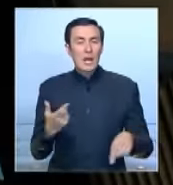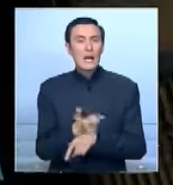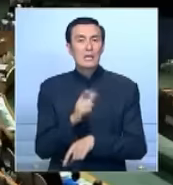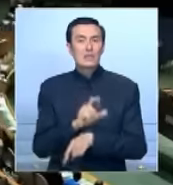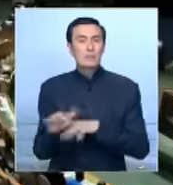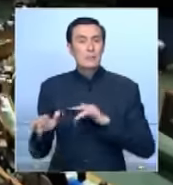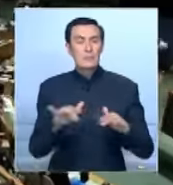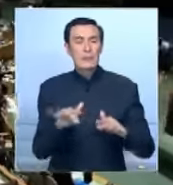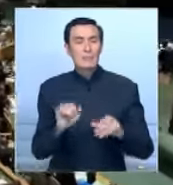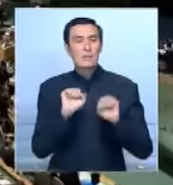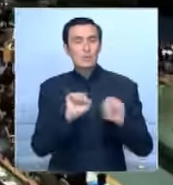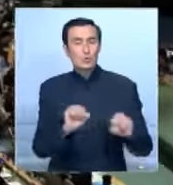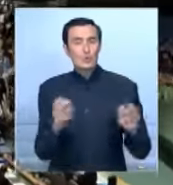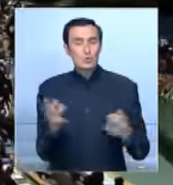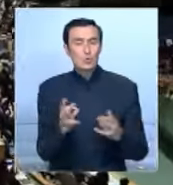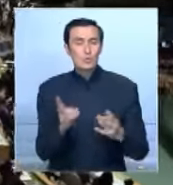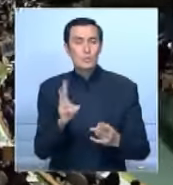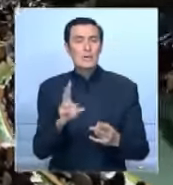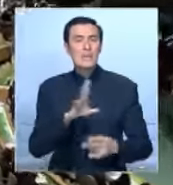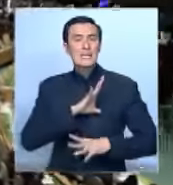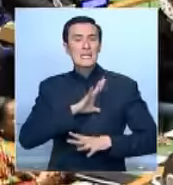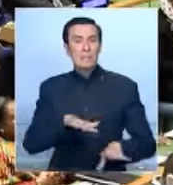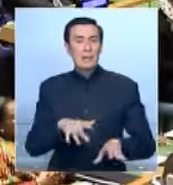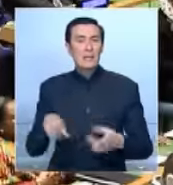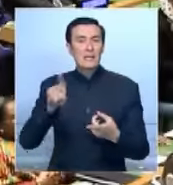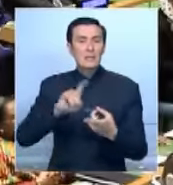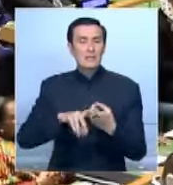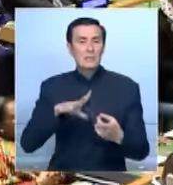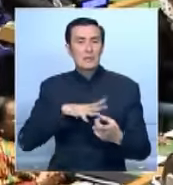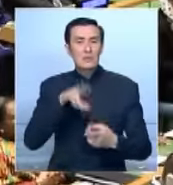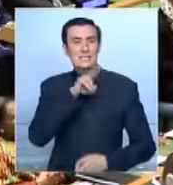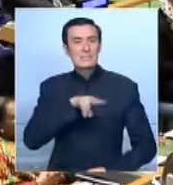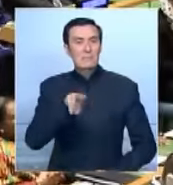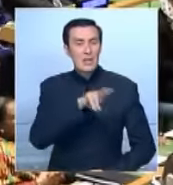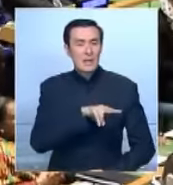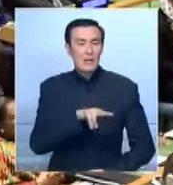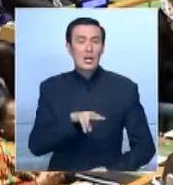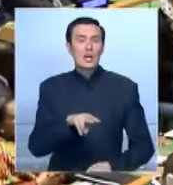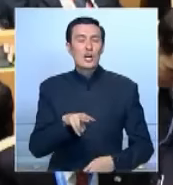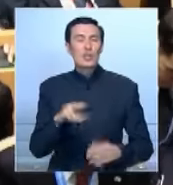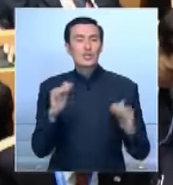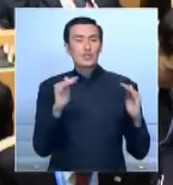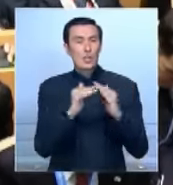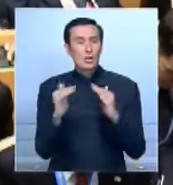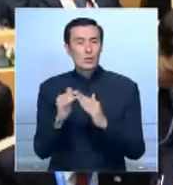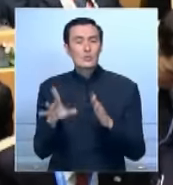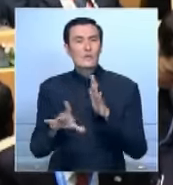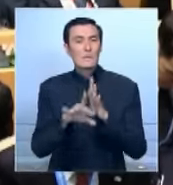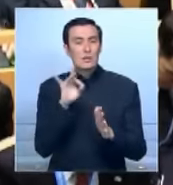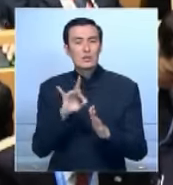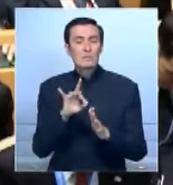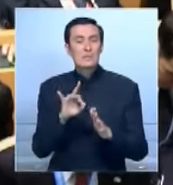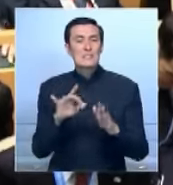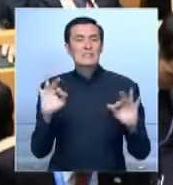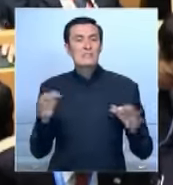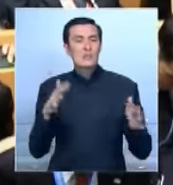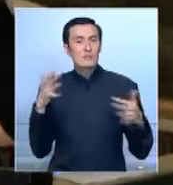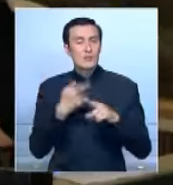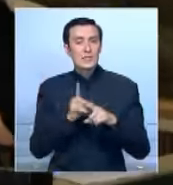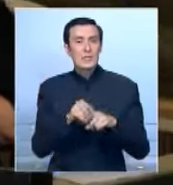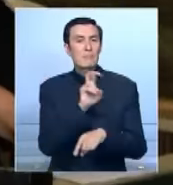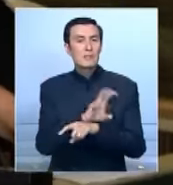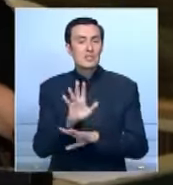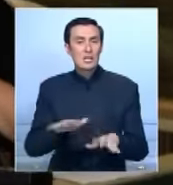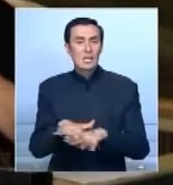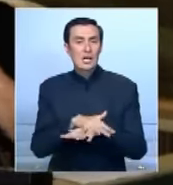меры предосторожности необходимы для избежания контакта со змеями и скорпионами. Жилье нужно выбирать с кондиционером и стараться не